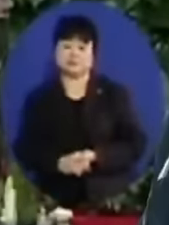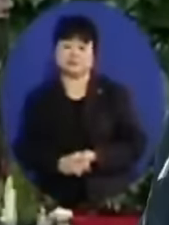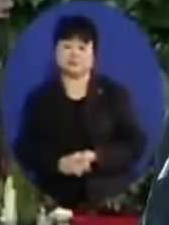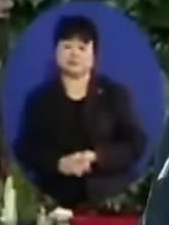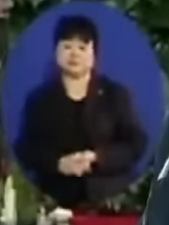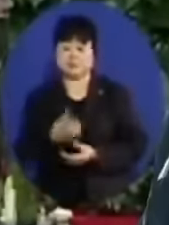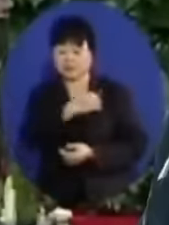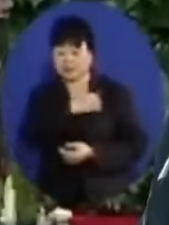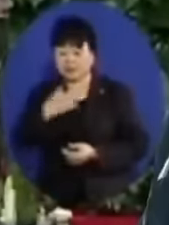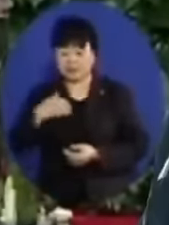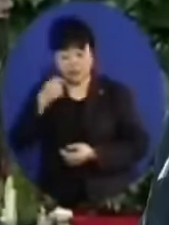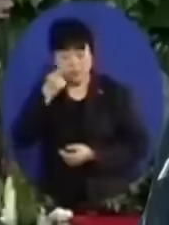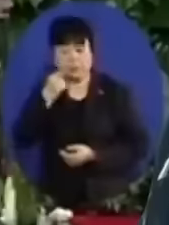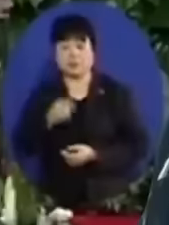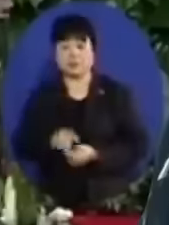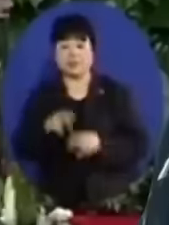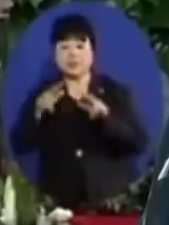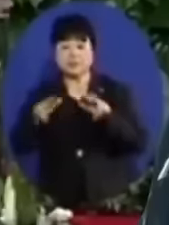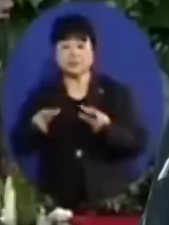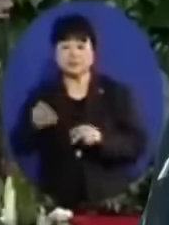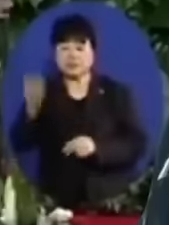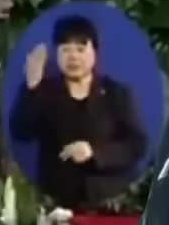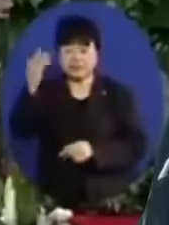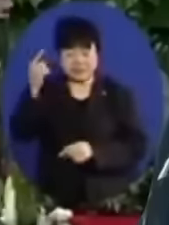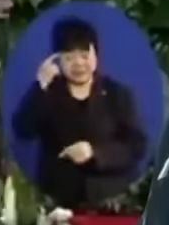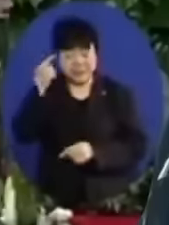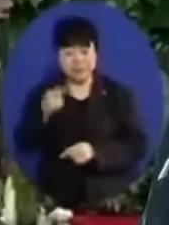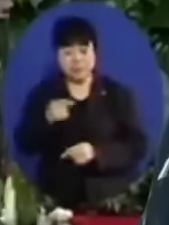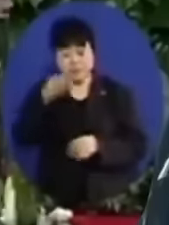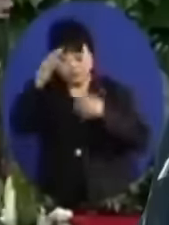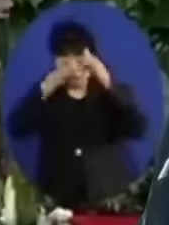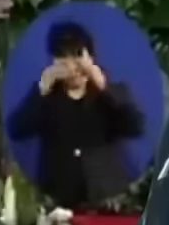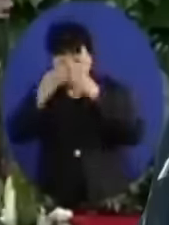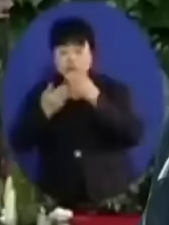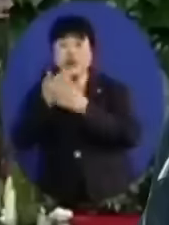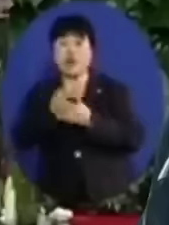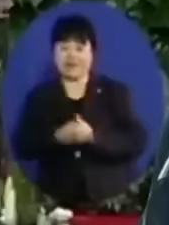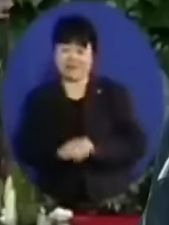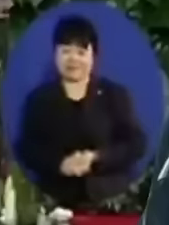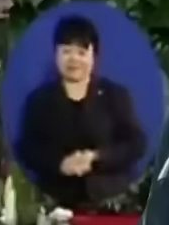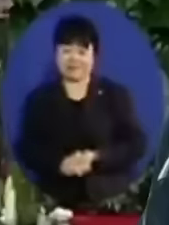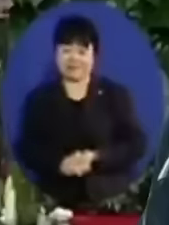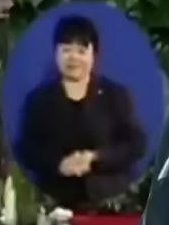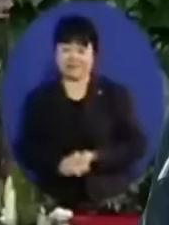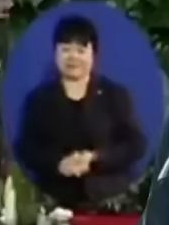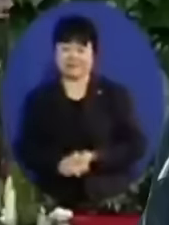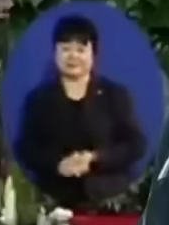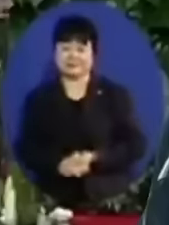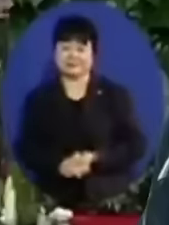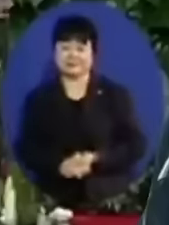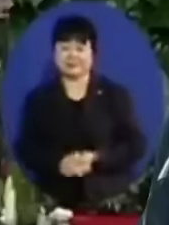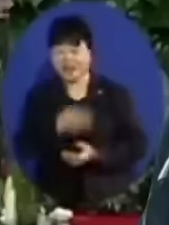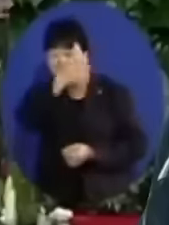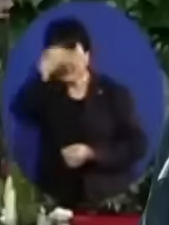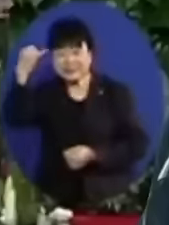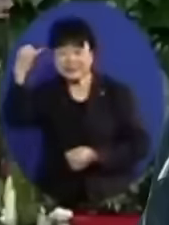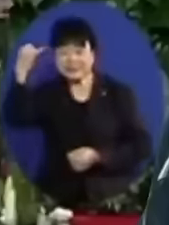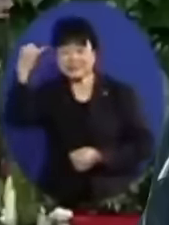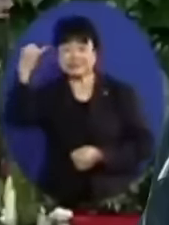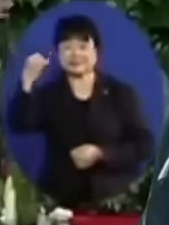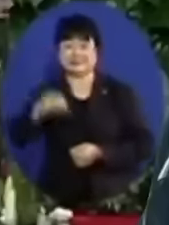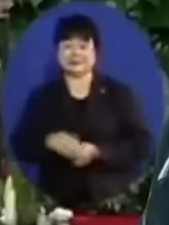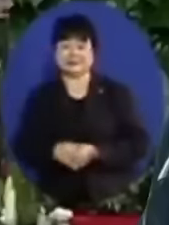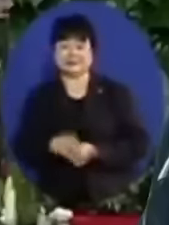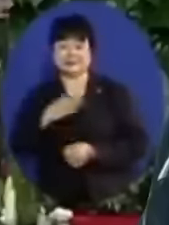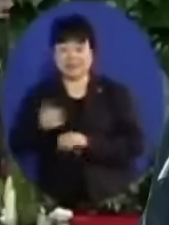감당을 못했습니다. 지금도 그때 생각하면 눈물이 나서 말이 막힙니다. 내가 할머니